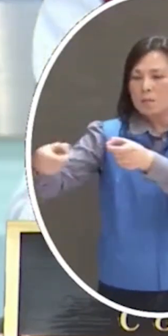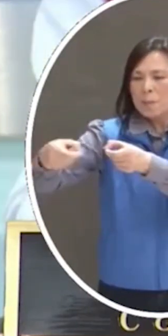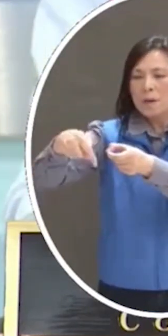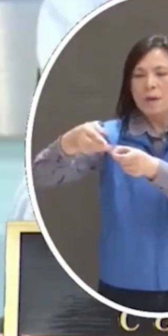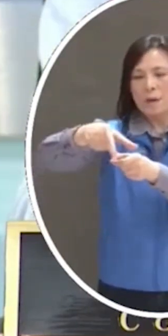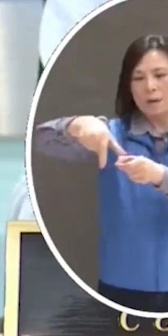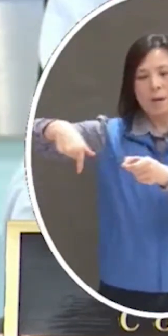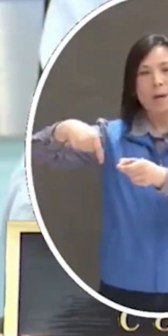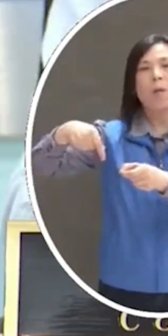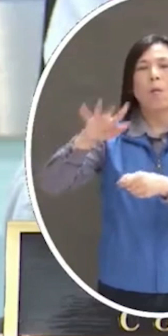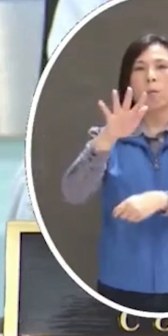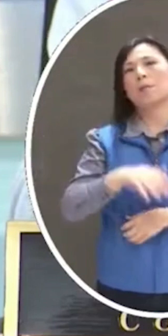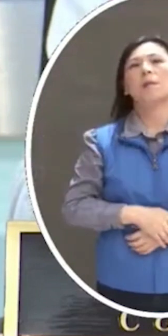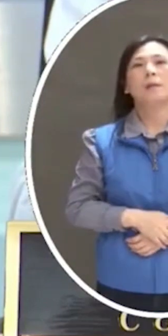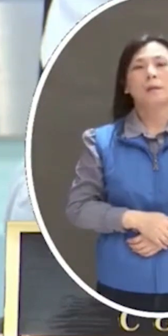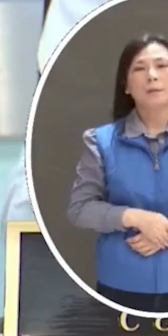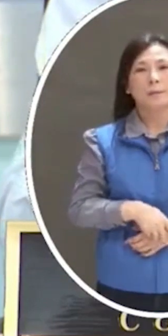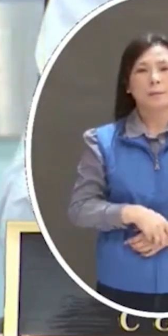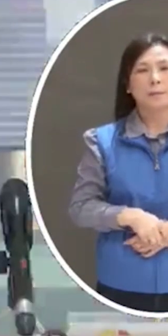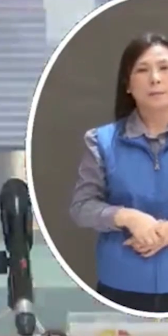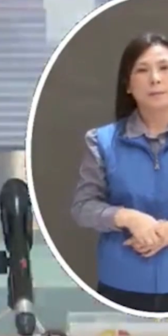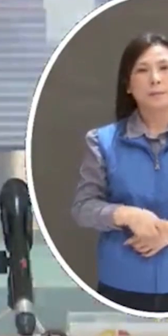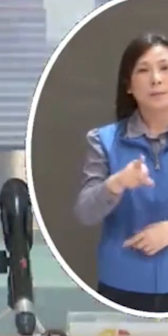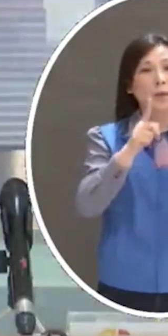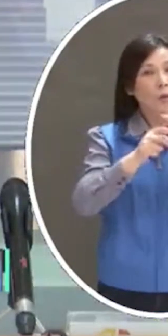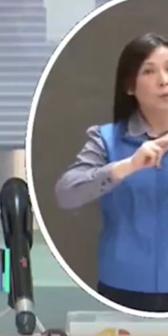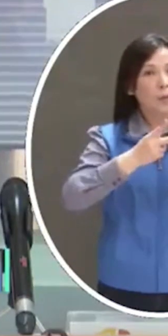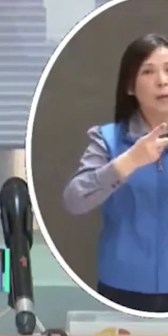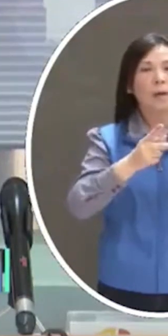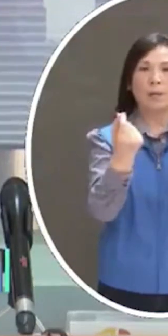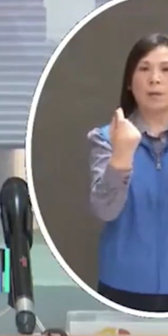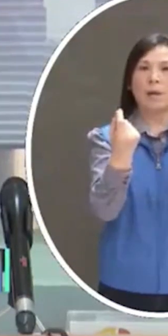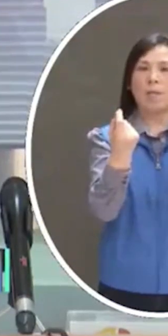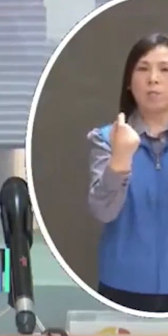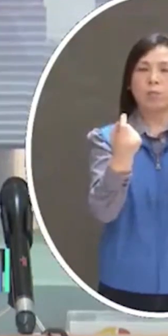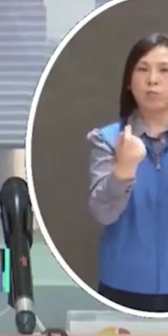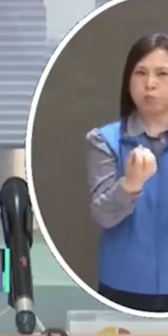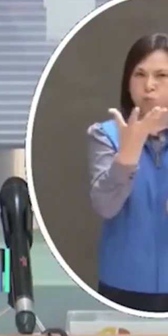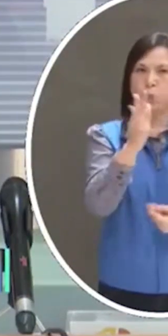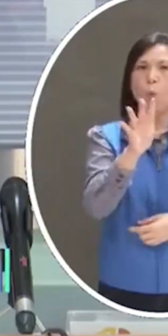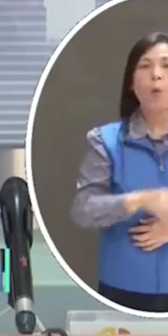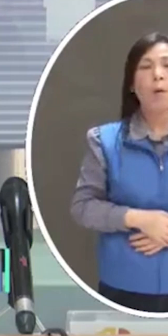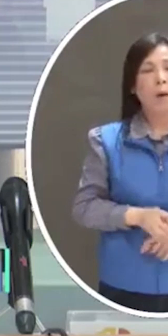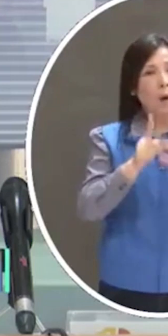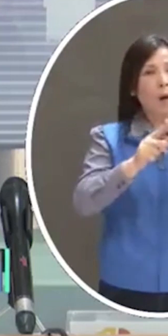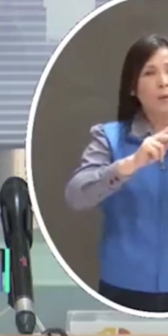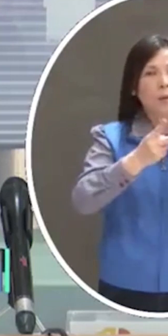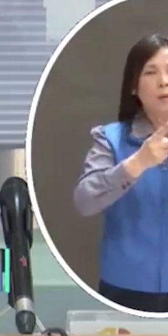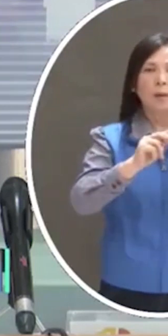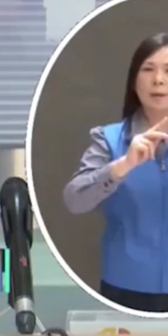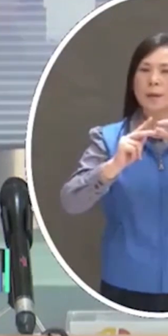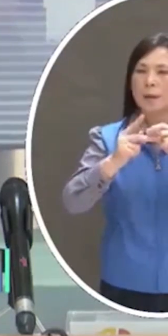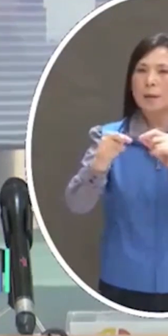面。至于各位可以看到，我们的中和也是一样，中和也是跟